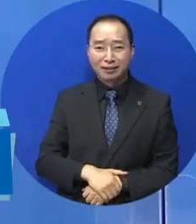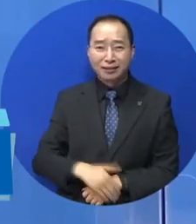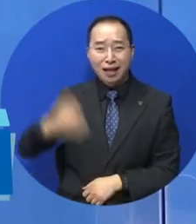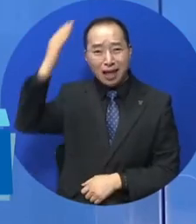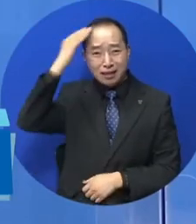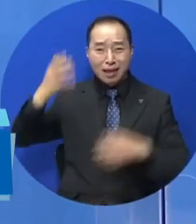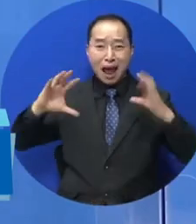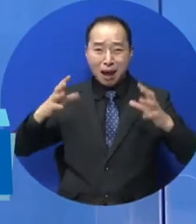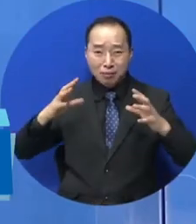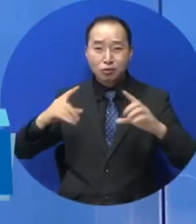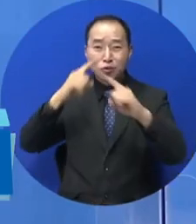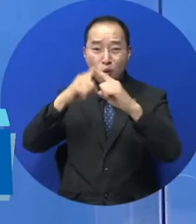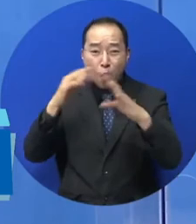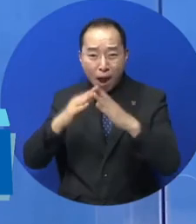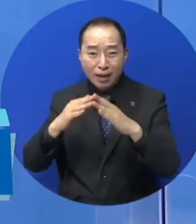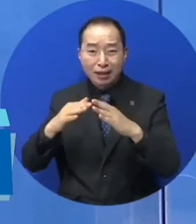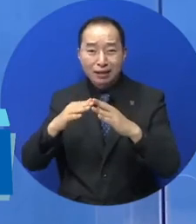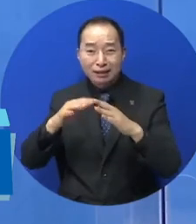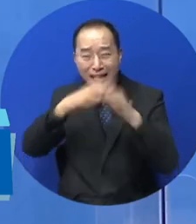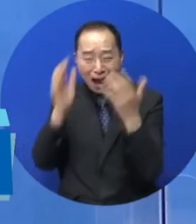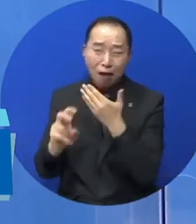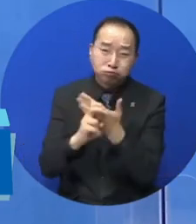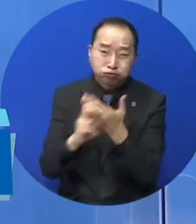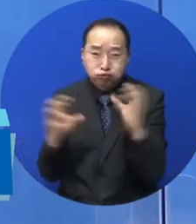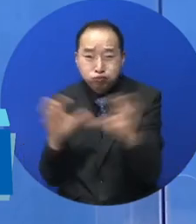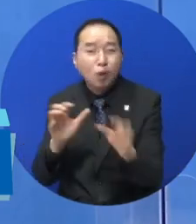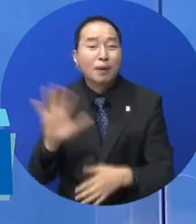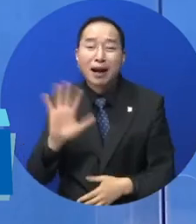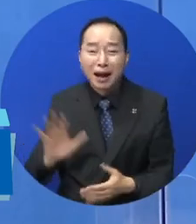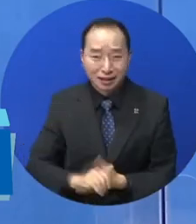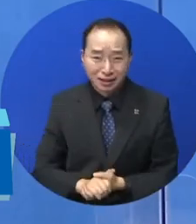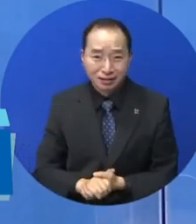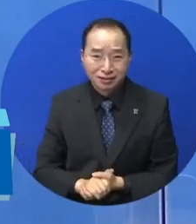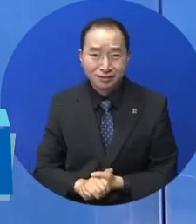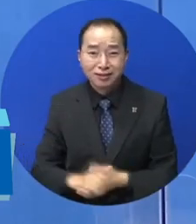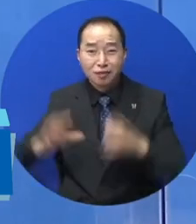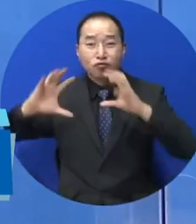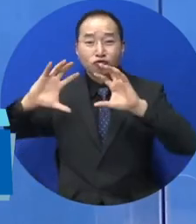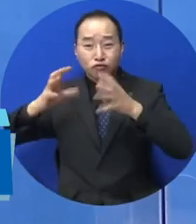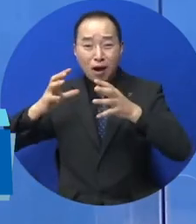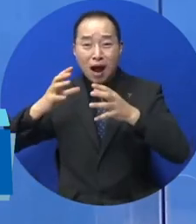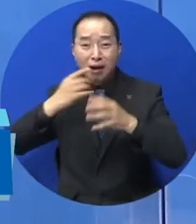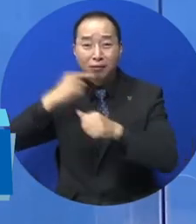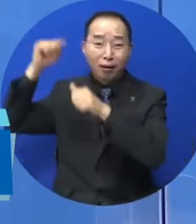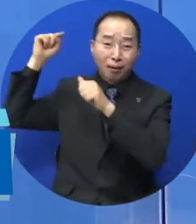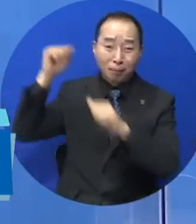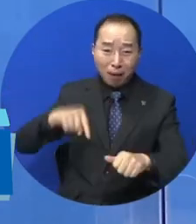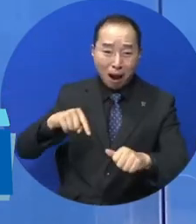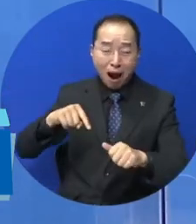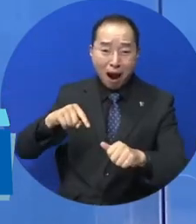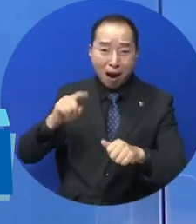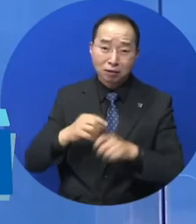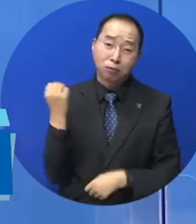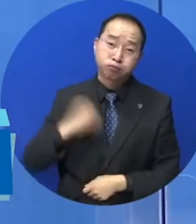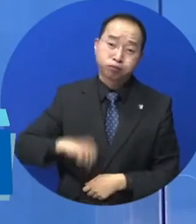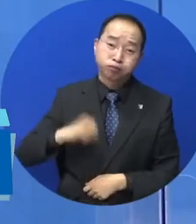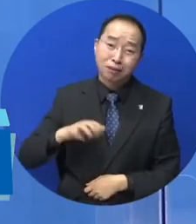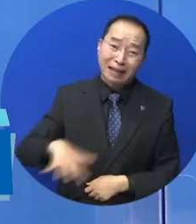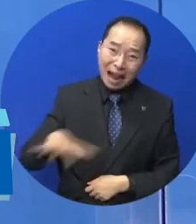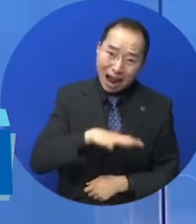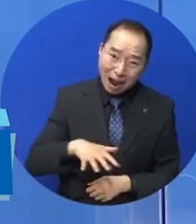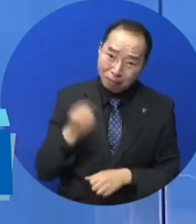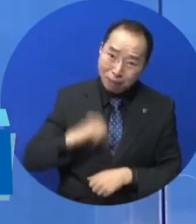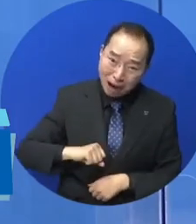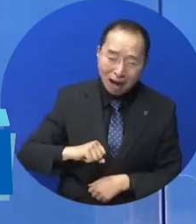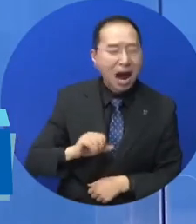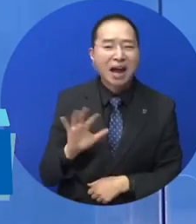교회가 다 이렇게 불법 모임을 하거나 또 이렇게 그 국가에서 이렇게 정한 방역 대책을 어기고 있지는 않습니다. 그렇기